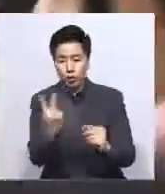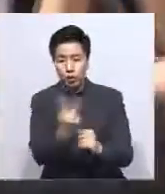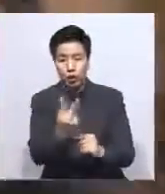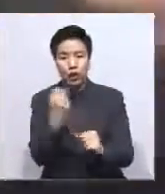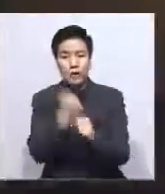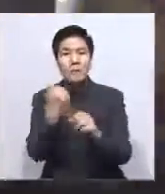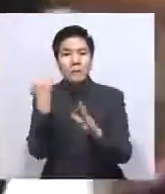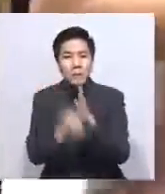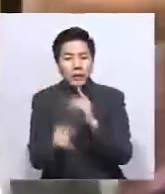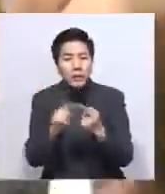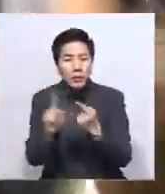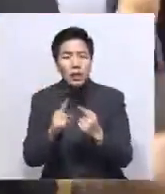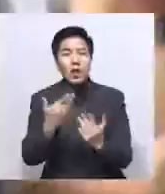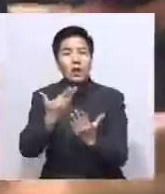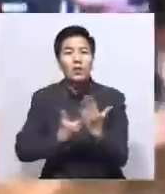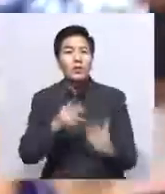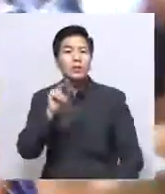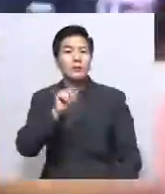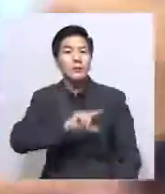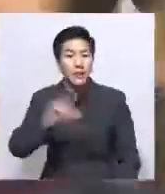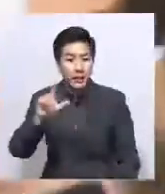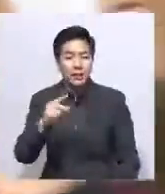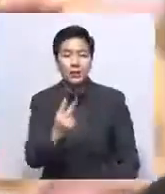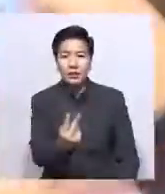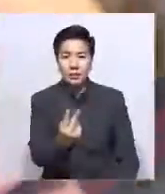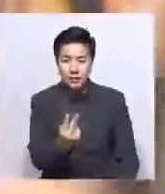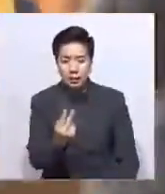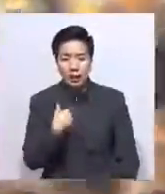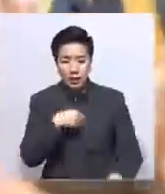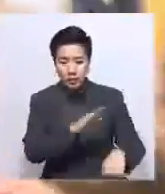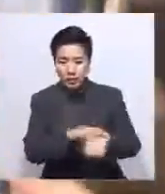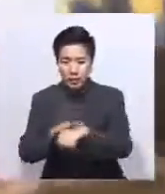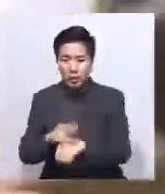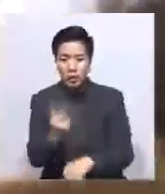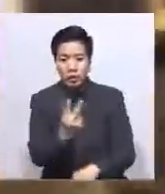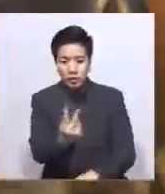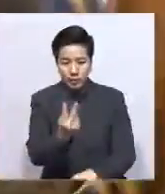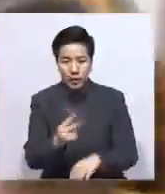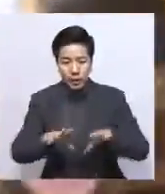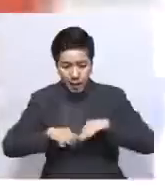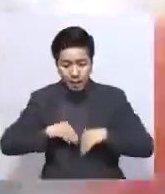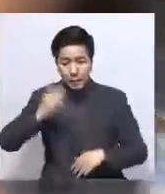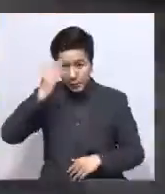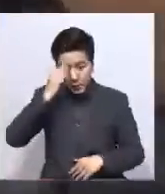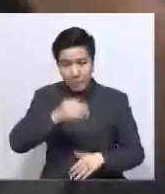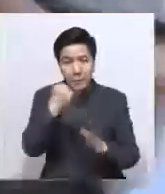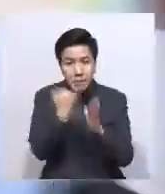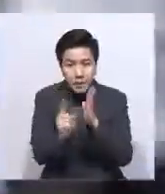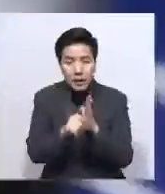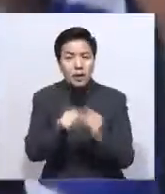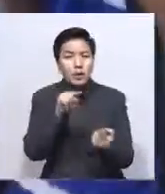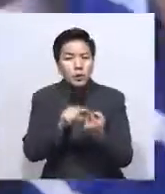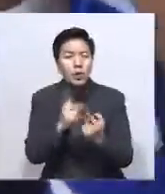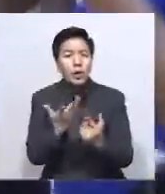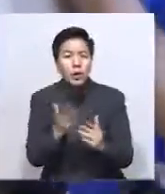ซึ่งเป็นผู้ต้องหาคดีลอตเตอรี่30ล้านบาทโดยเรียกผู้ต้องหาทั้ง2คนมารับทราบข้อกล่าวหาในฐ